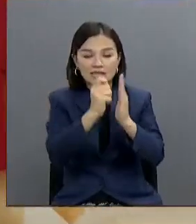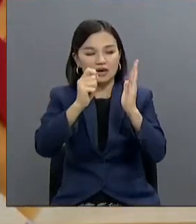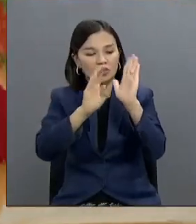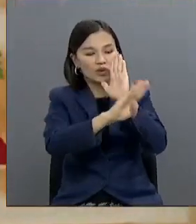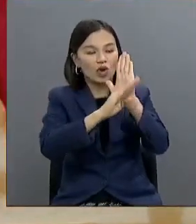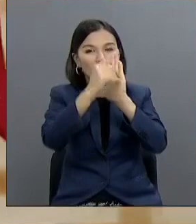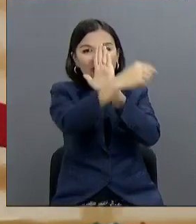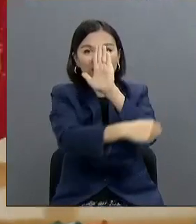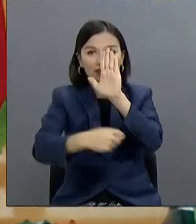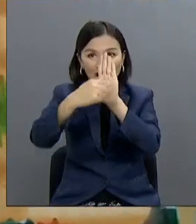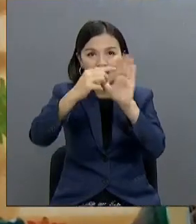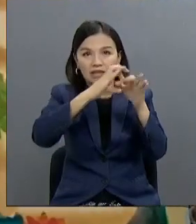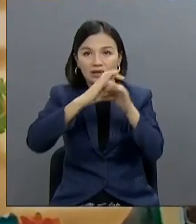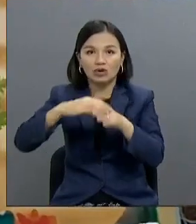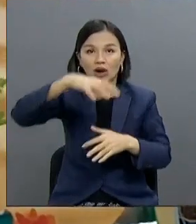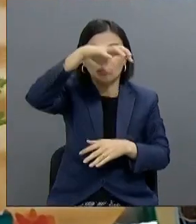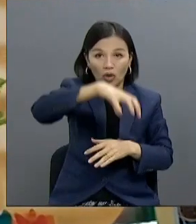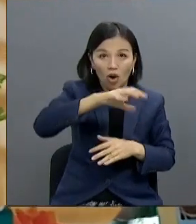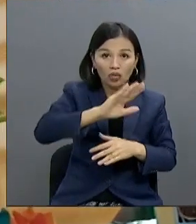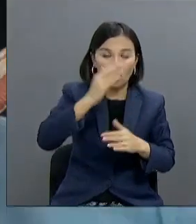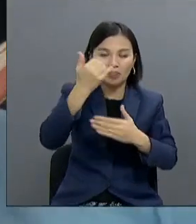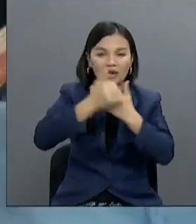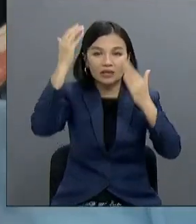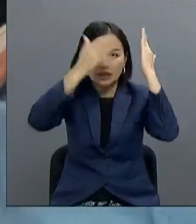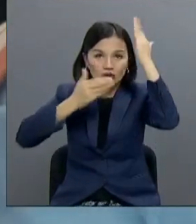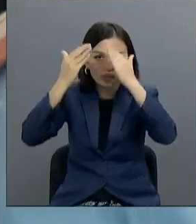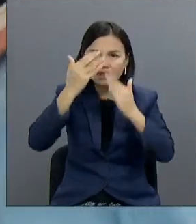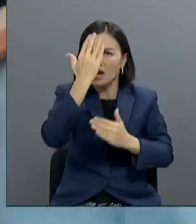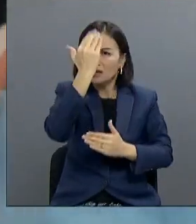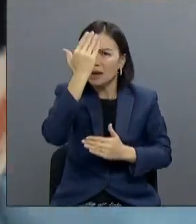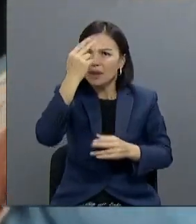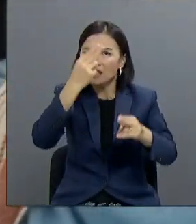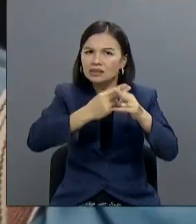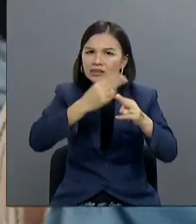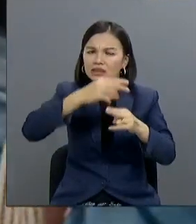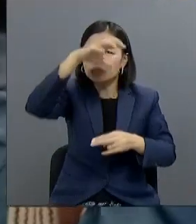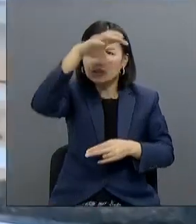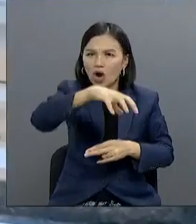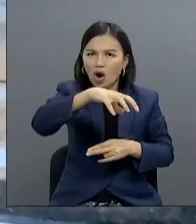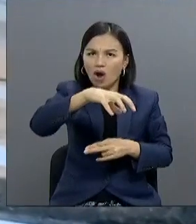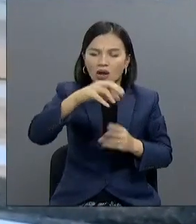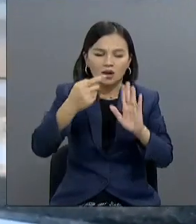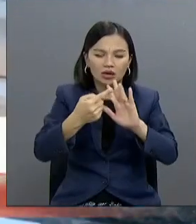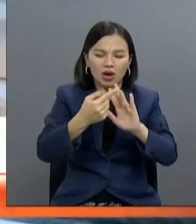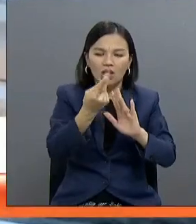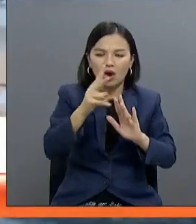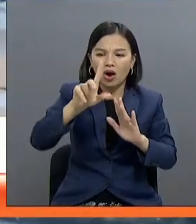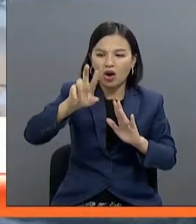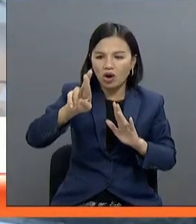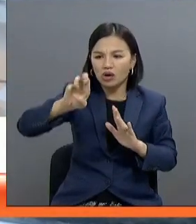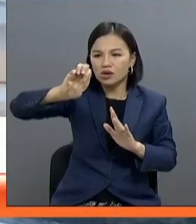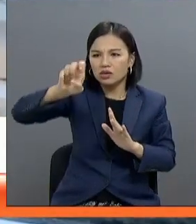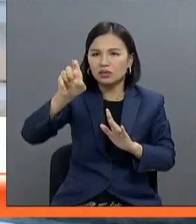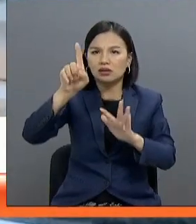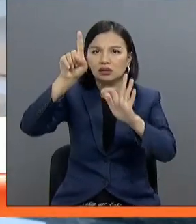ของหมู่เกาะเครื่องเทศในประเทศอินโดนีเซียว่าทำไมถึงขึ้นชื่อว่าหมู่เกาะเครื่องเทศ ทำไมถึงเลือกทำเรื่องนี้นะคะเพราะว่า